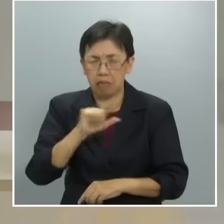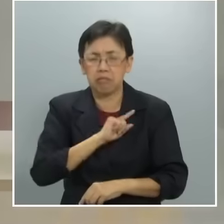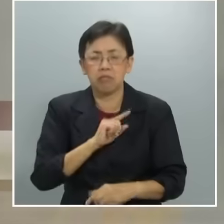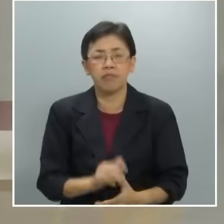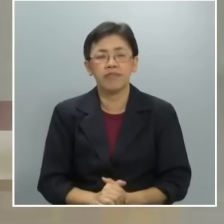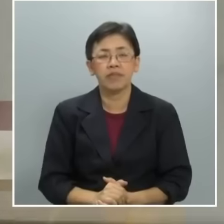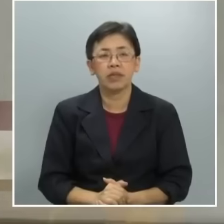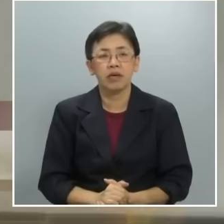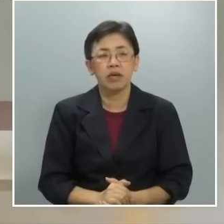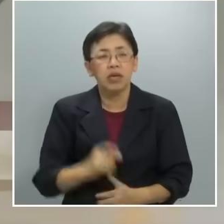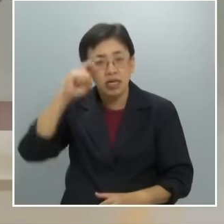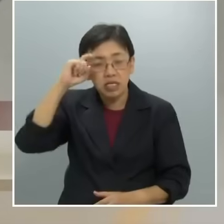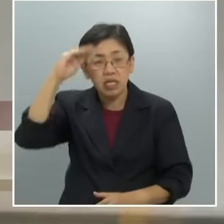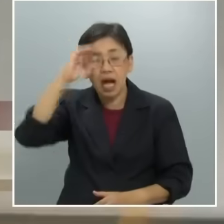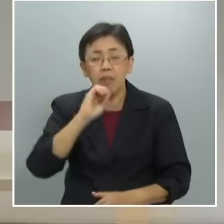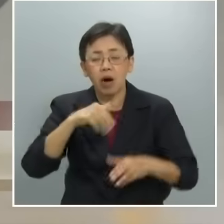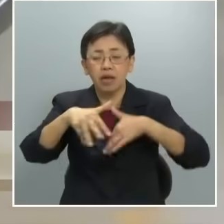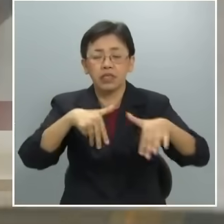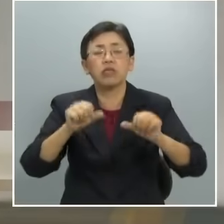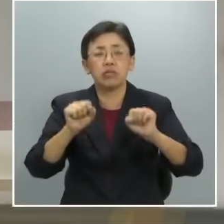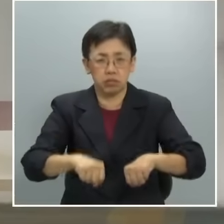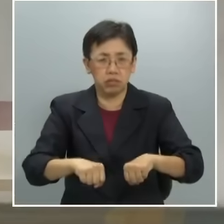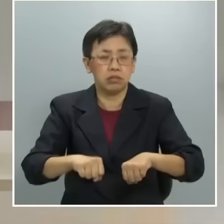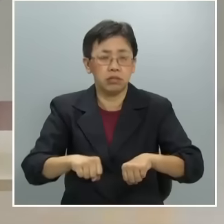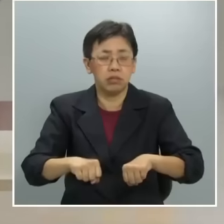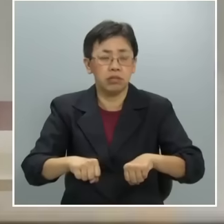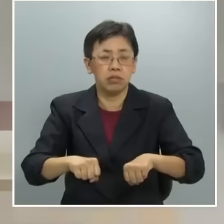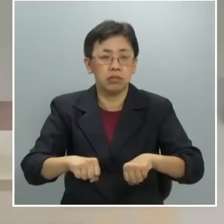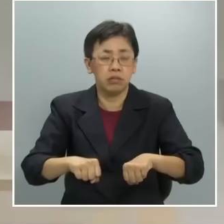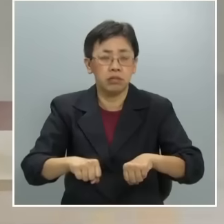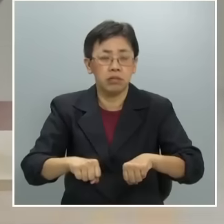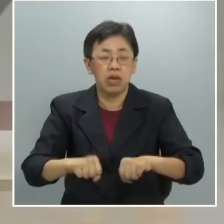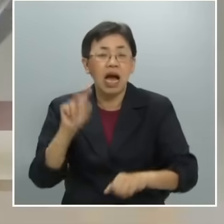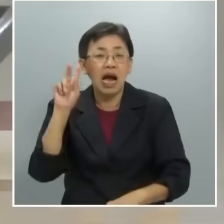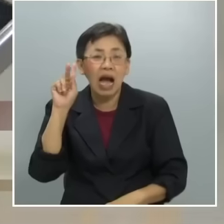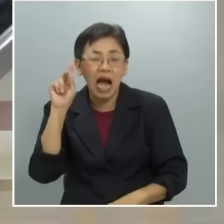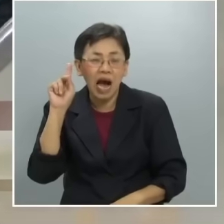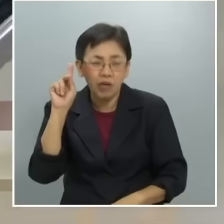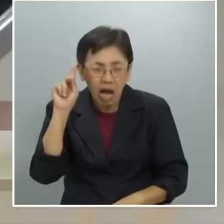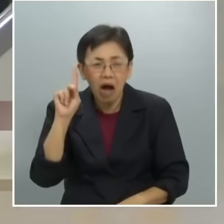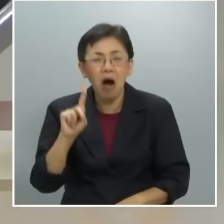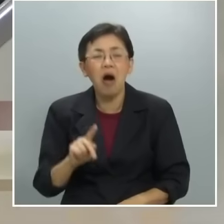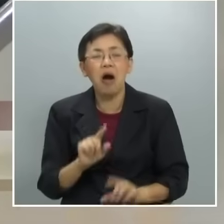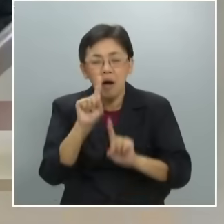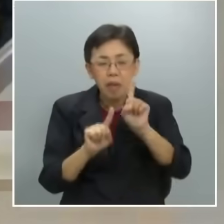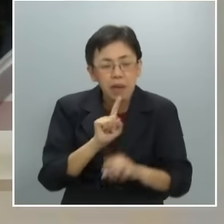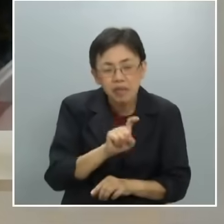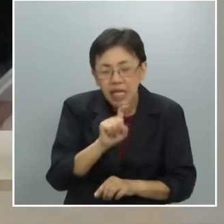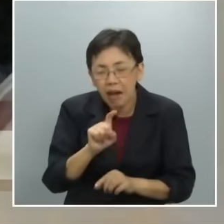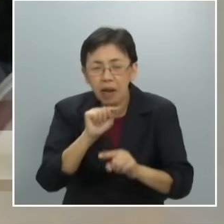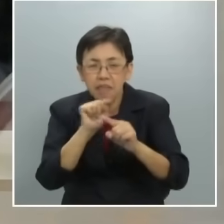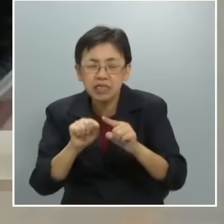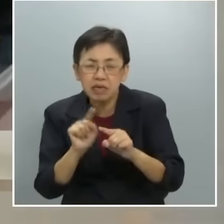ฐาบอกให้ประชาชนตัดสินแล้วก็พูดถึงที่สื่อบางสำนักทำโพลสำรวจมาก็จะ